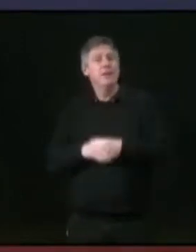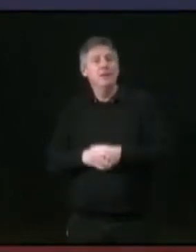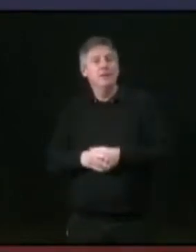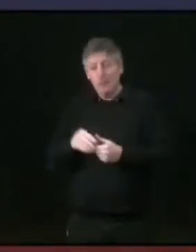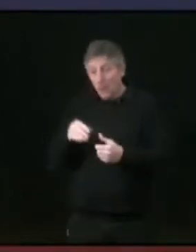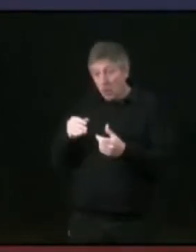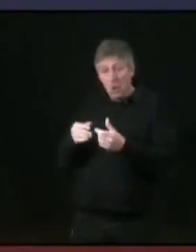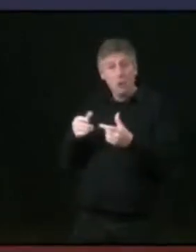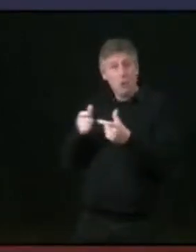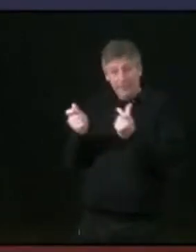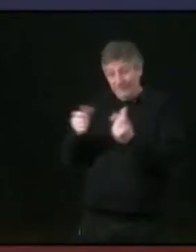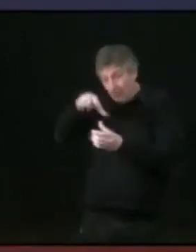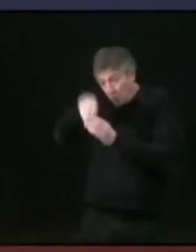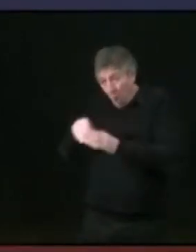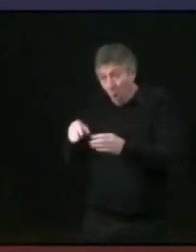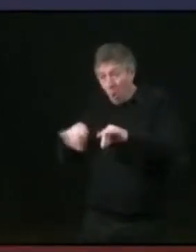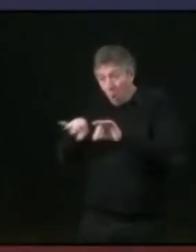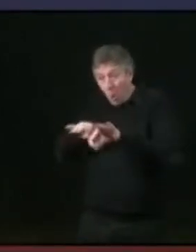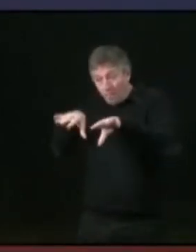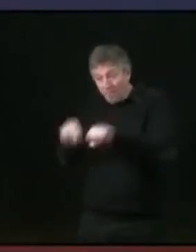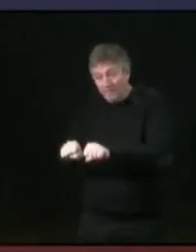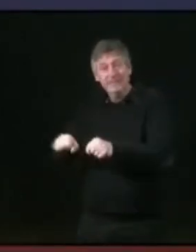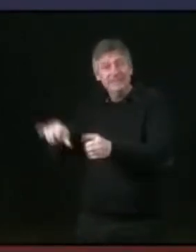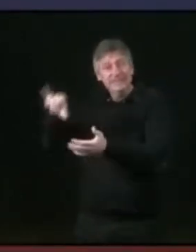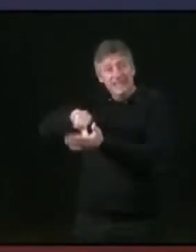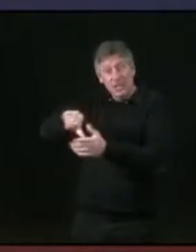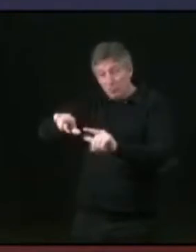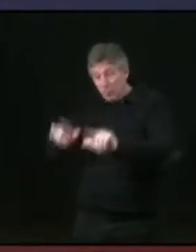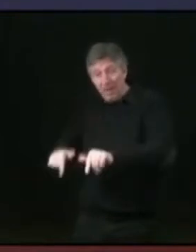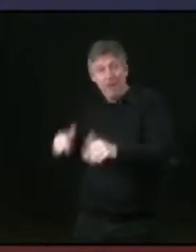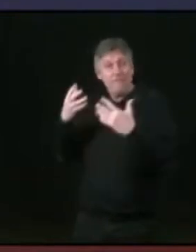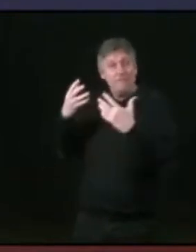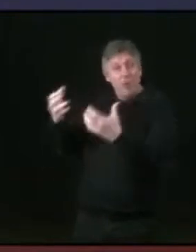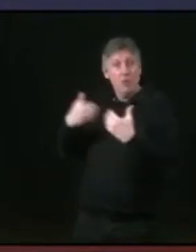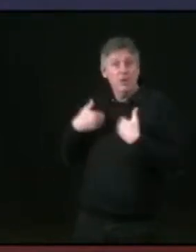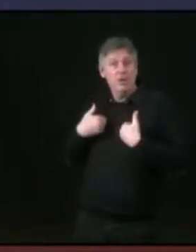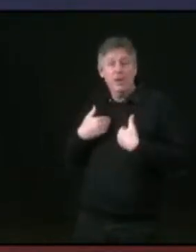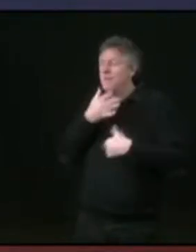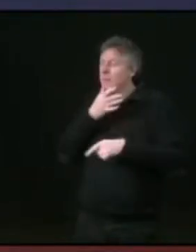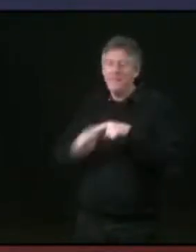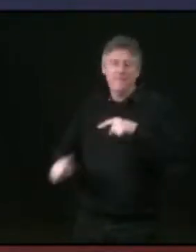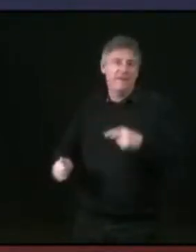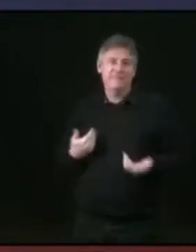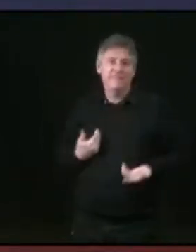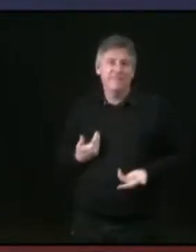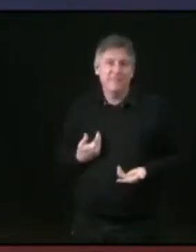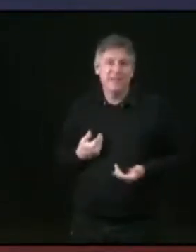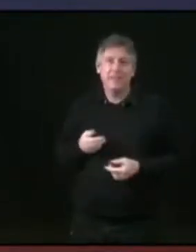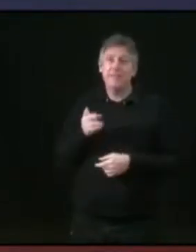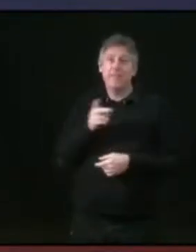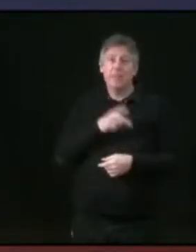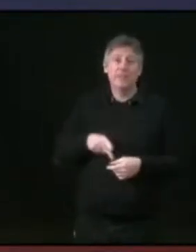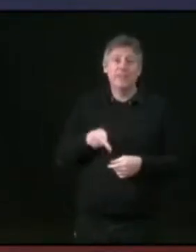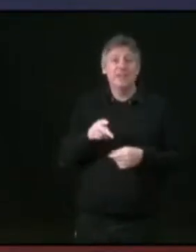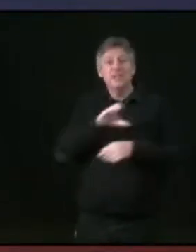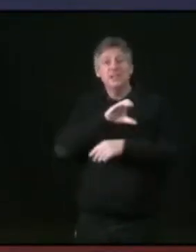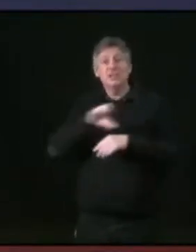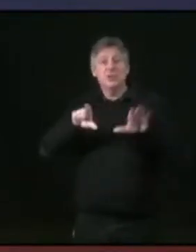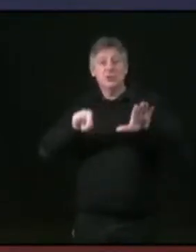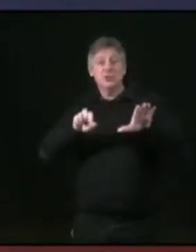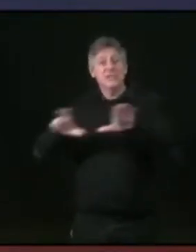ces locaux-là et qu'ils posent leur siège ici. On n'a pas pu le faire, pourquoi? Parce que le propriétaire des murs du